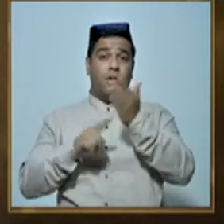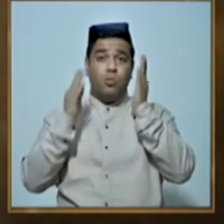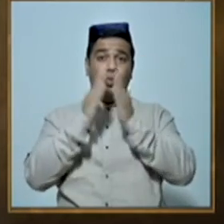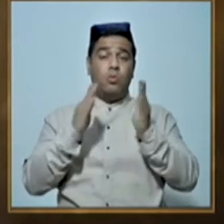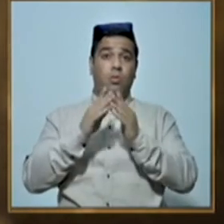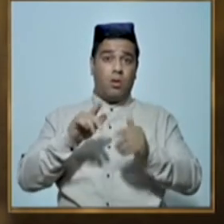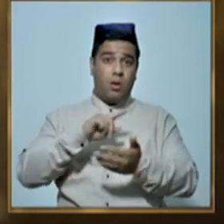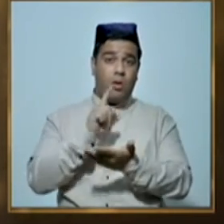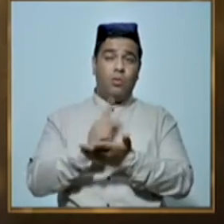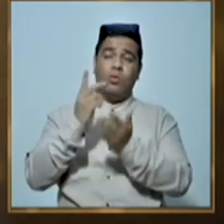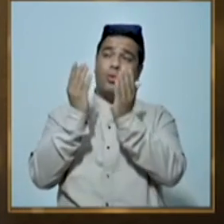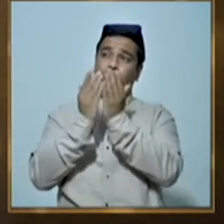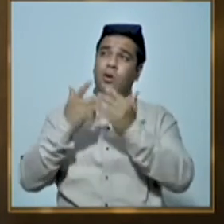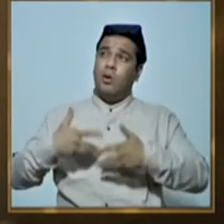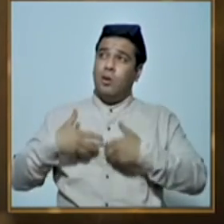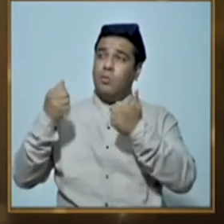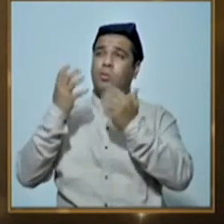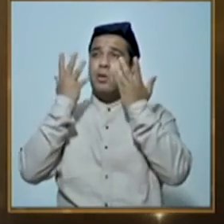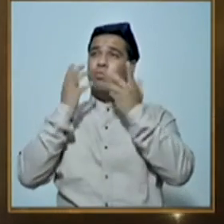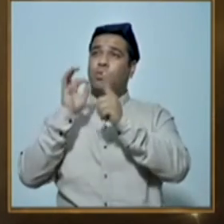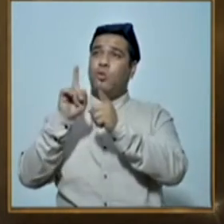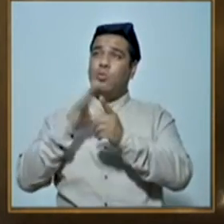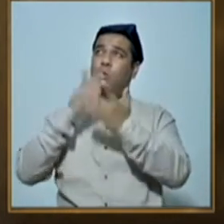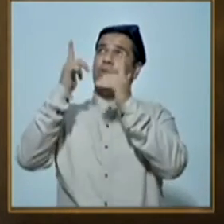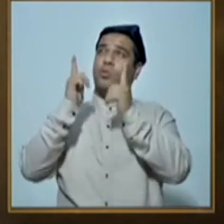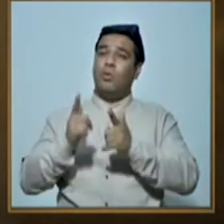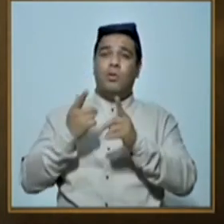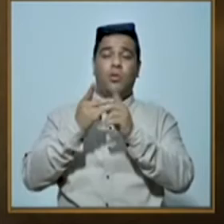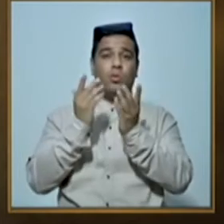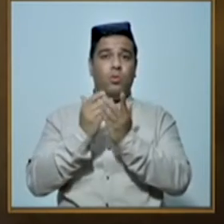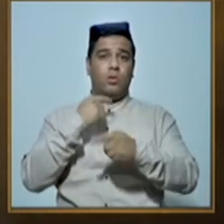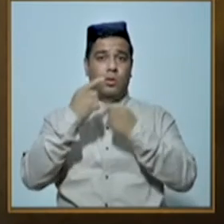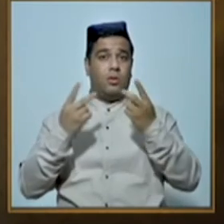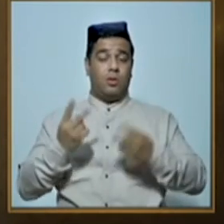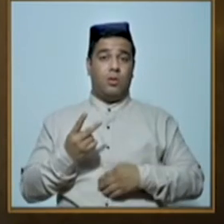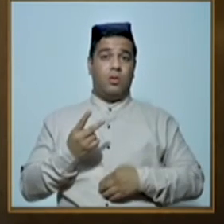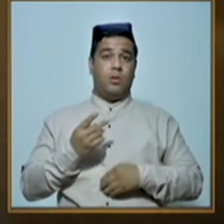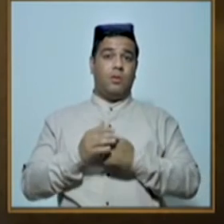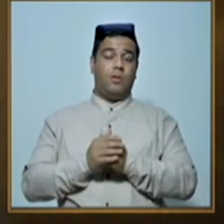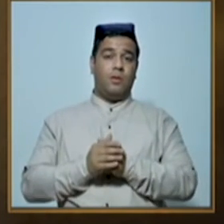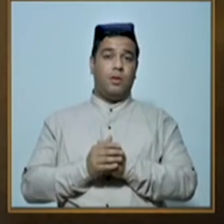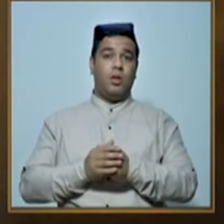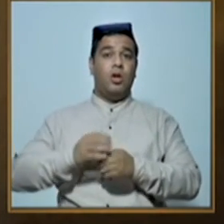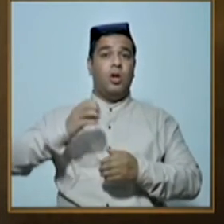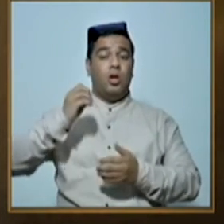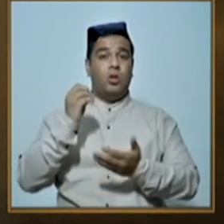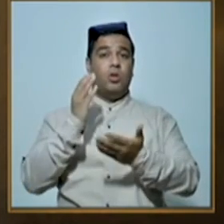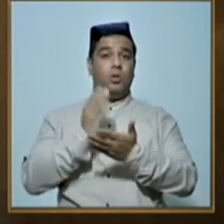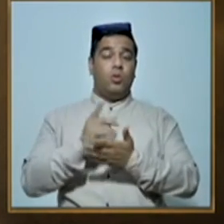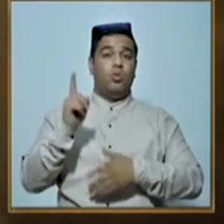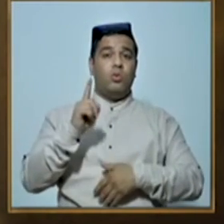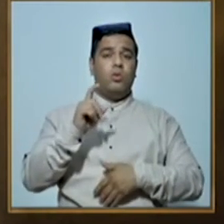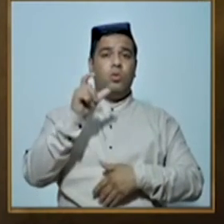Xo'p, hasab, nasab bilan Mammallik qiladiganlarga ulamolarimiz